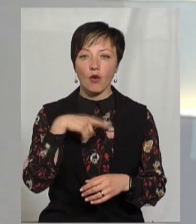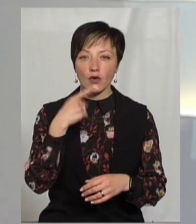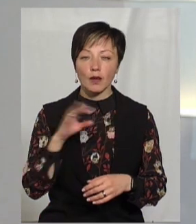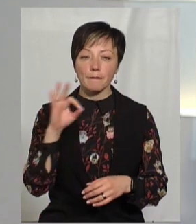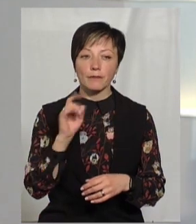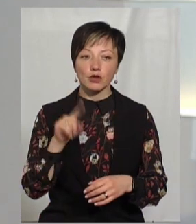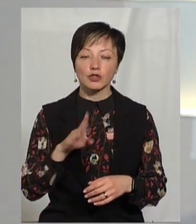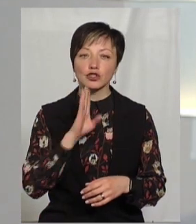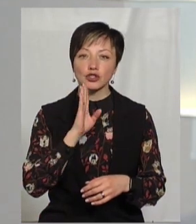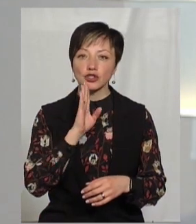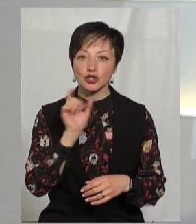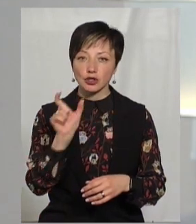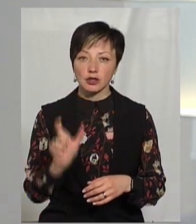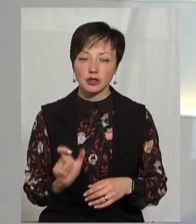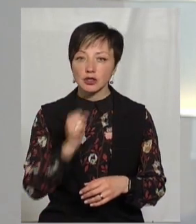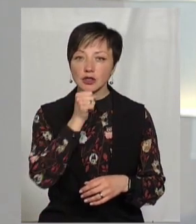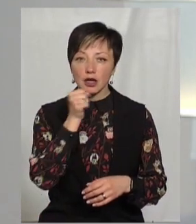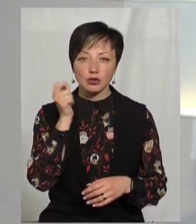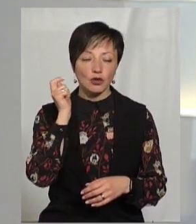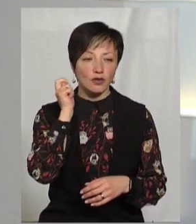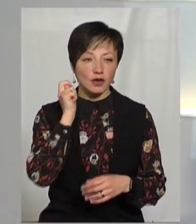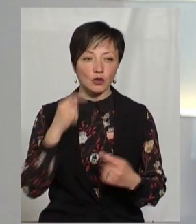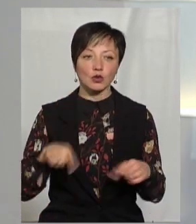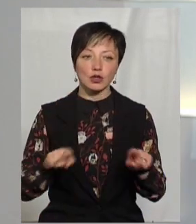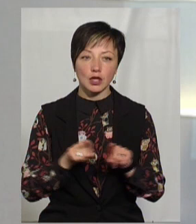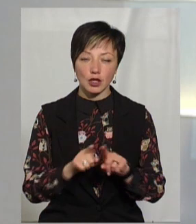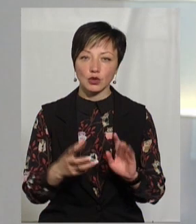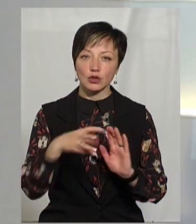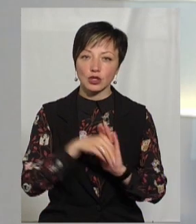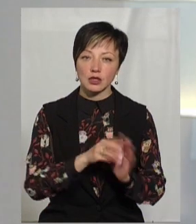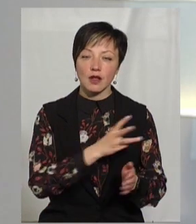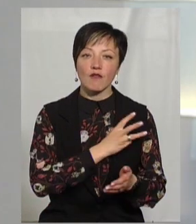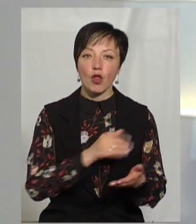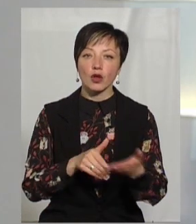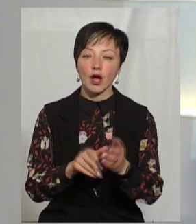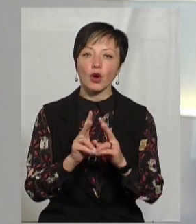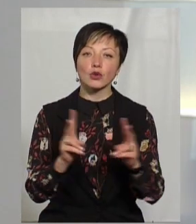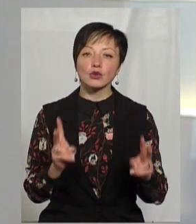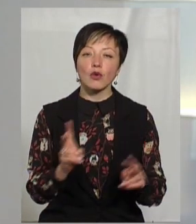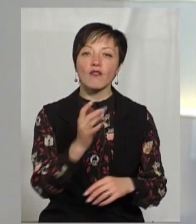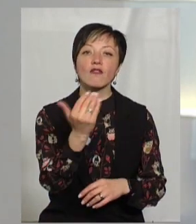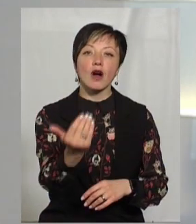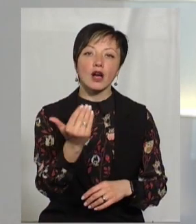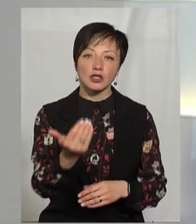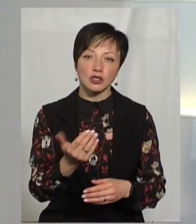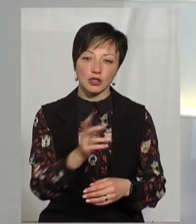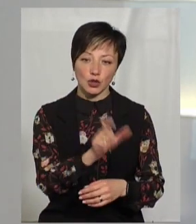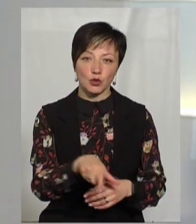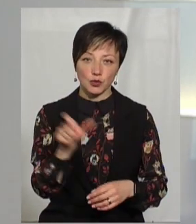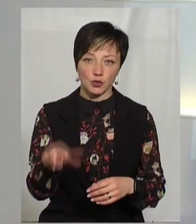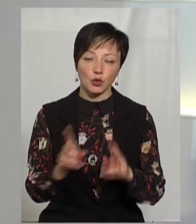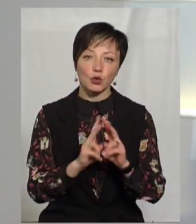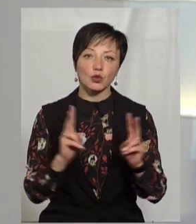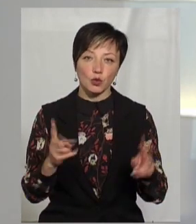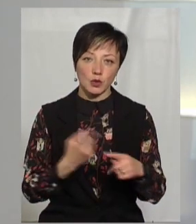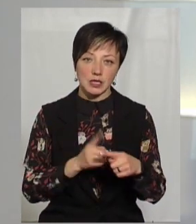говорилося про те, що жінка уже старшого віку, вона теж долучилася до волонтерства. А хто волонтери, ваші волонтери? Що це за люди?